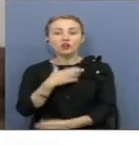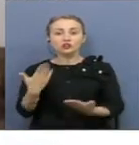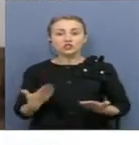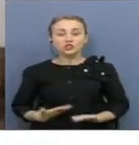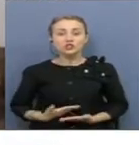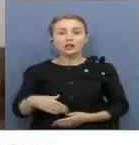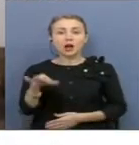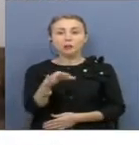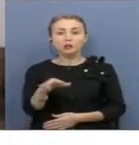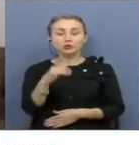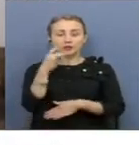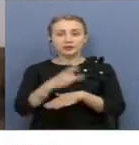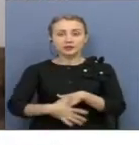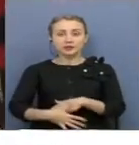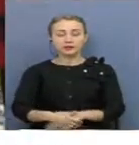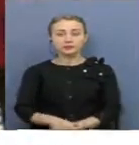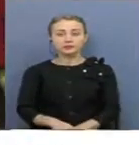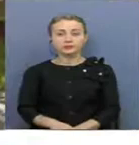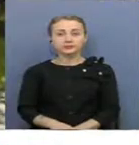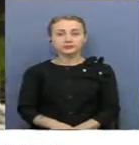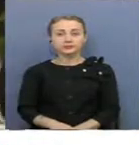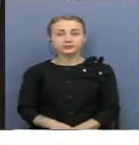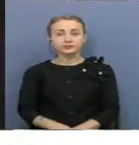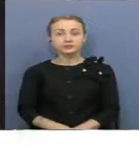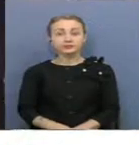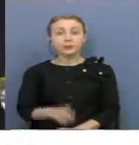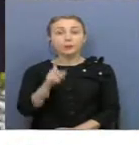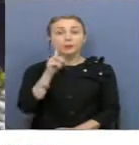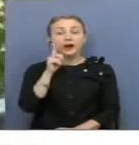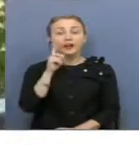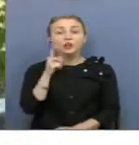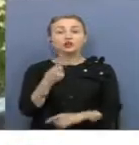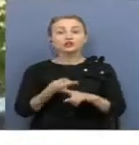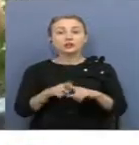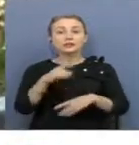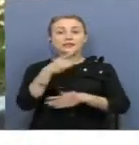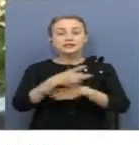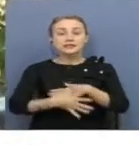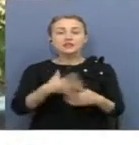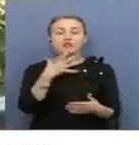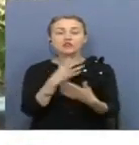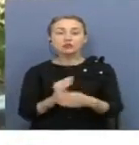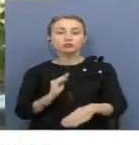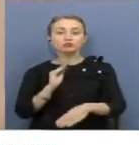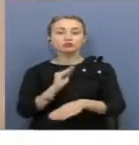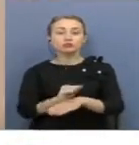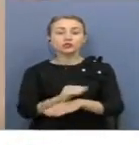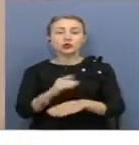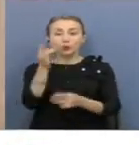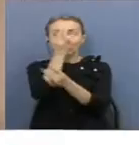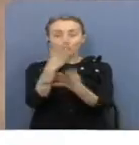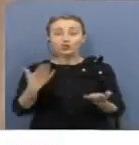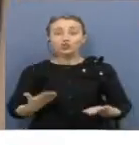жасап жатқан шараларын өткізу. Жастар ресурстық орталығы жастардың мәдени дамуына да үлестерін қосуда. Мысалы,